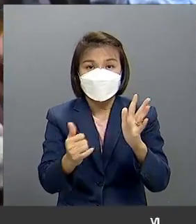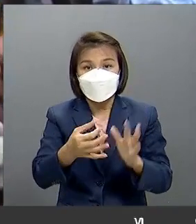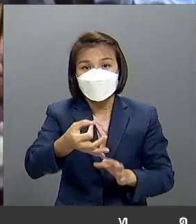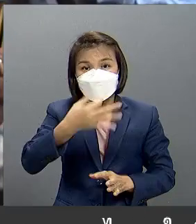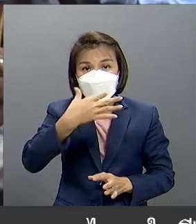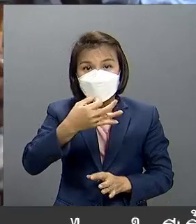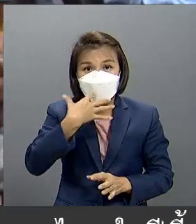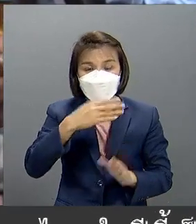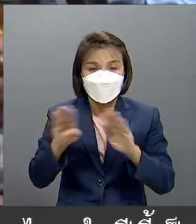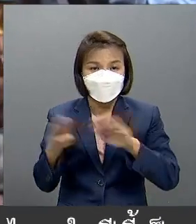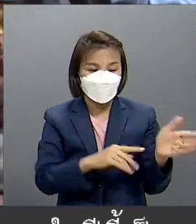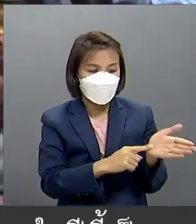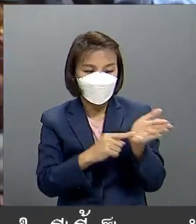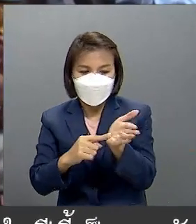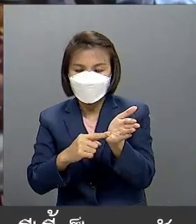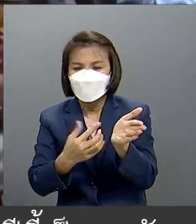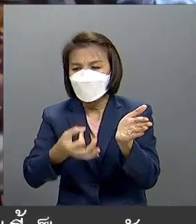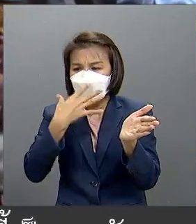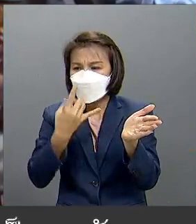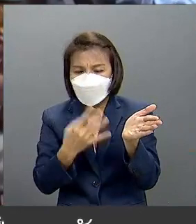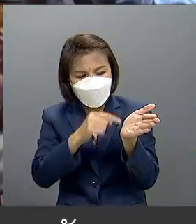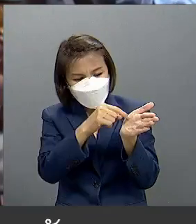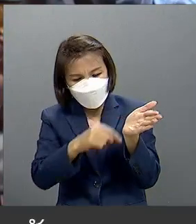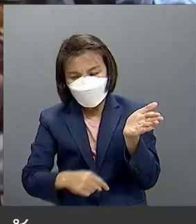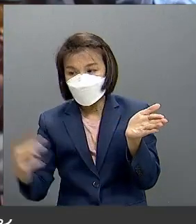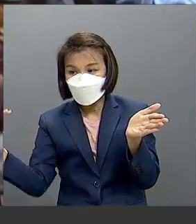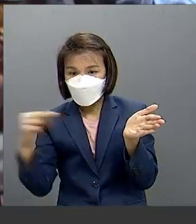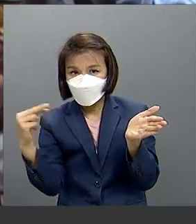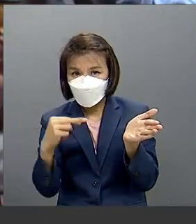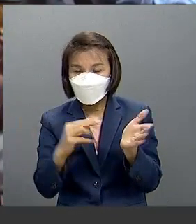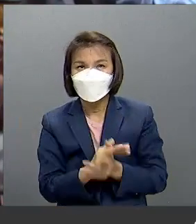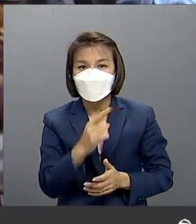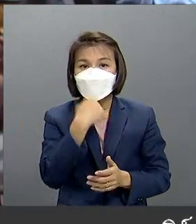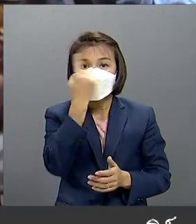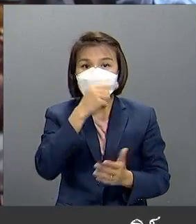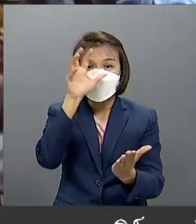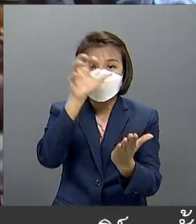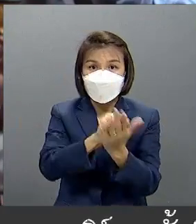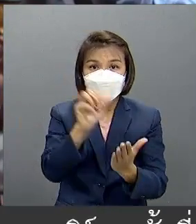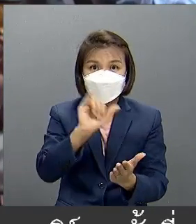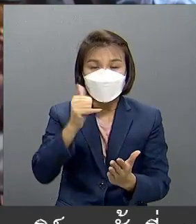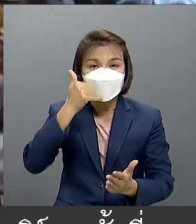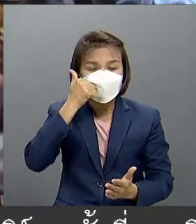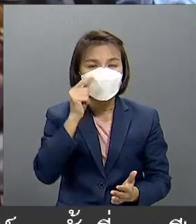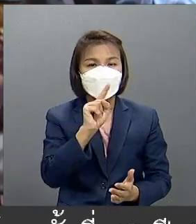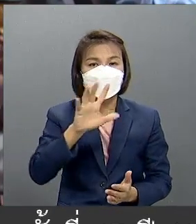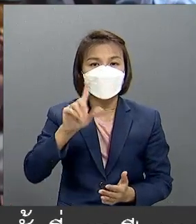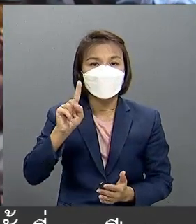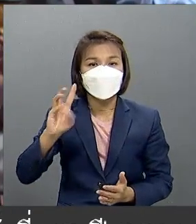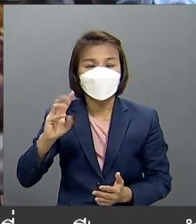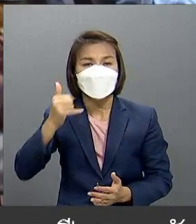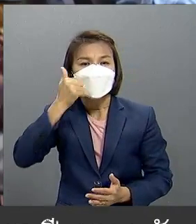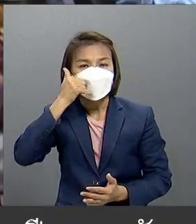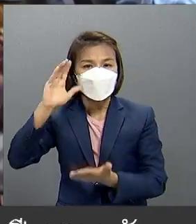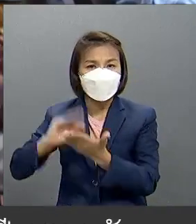จ้าหน้าที่พยาบาลด้วยค่ะส่วนผู้ที่ยังไม่ได้ลงทะเบียนนะคะให้โทรที่สายด่วน1516หรือสามารถโทรสอบถามข้อมูลเพิ่มเติมกับศูนย์ประสาน